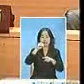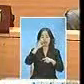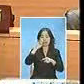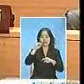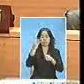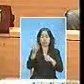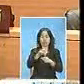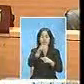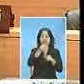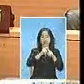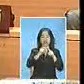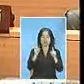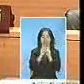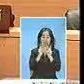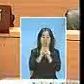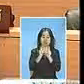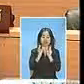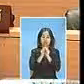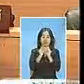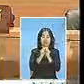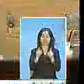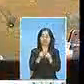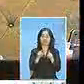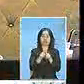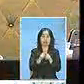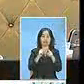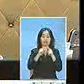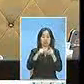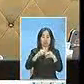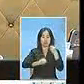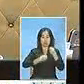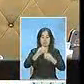เอาละครับเดี๋ยวผม ในกรรมธิการก็ปฏิบัติหน้าที่เช่นนี้เหมือนกันส่วนการแสดงความ